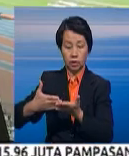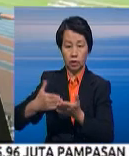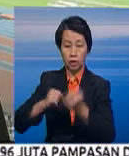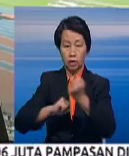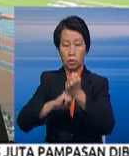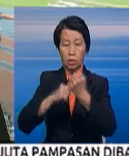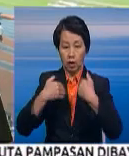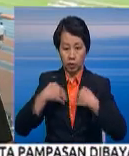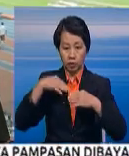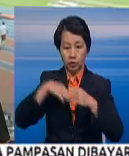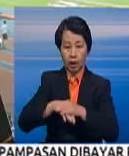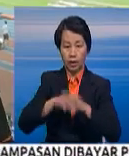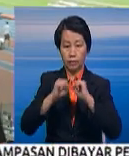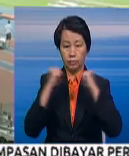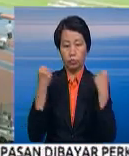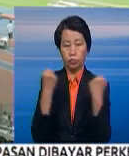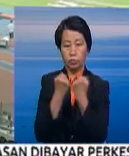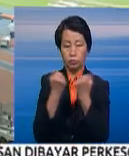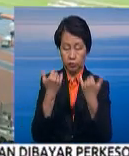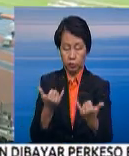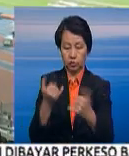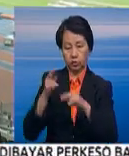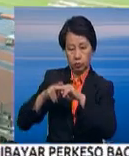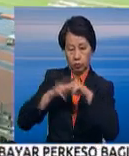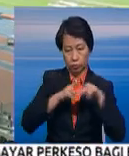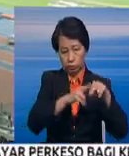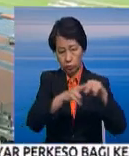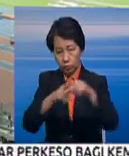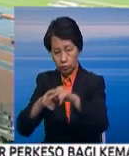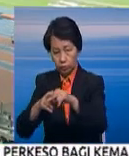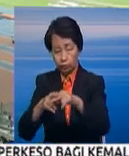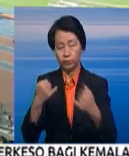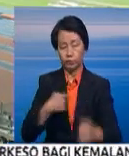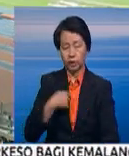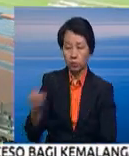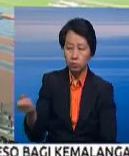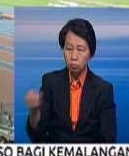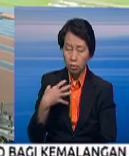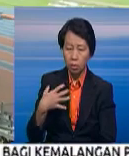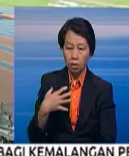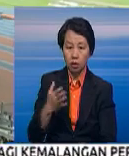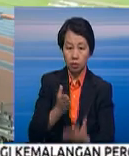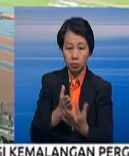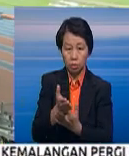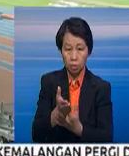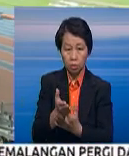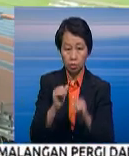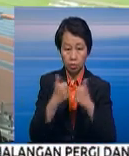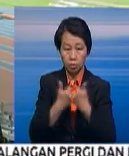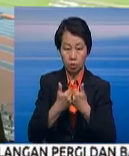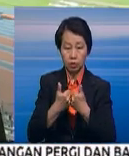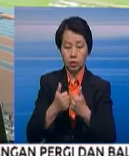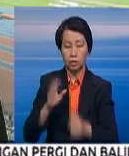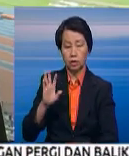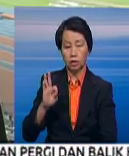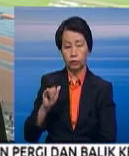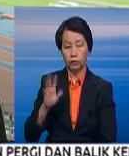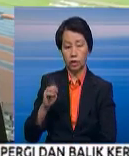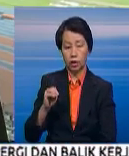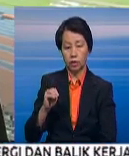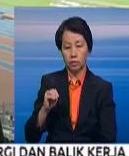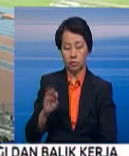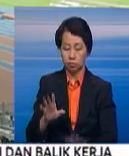sudah berada di dalam stadium ketika ini. Saya difahamkan menerusi laman sesawang Persatuan Bola Sepak Malaysia